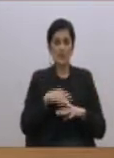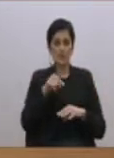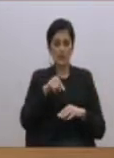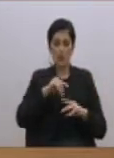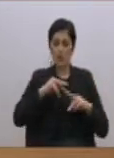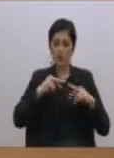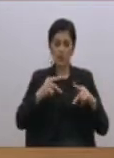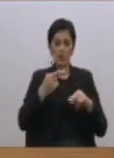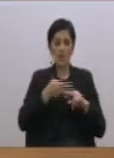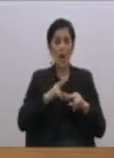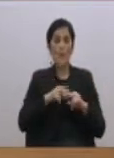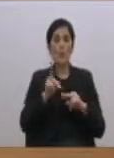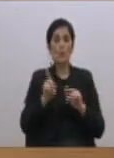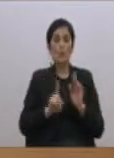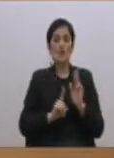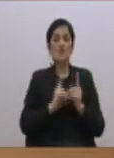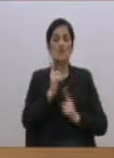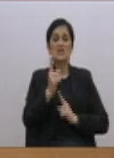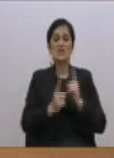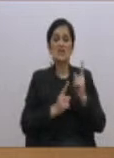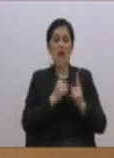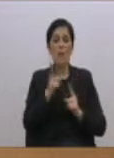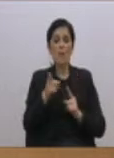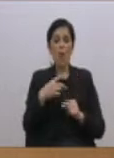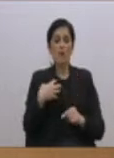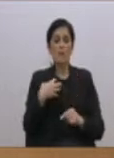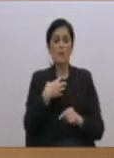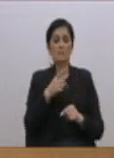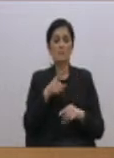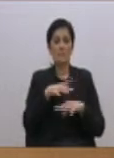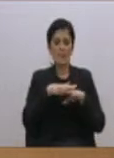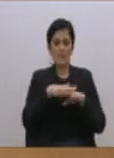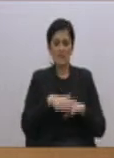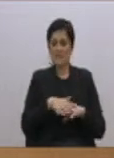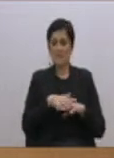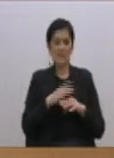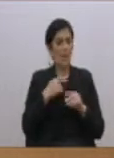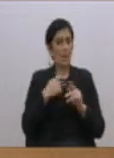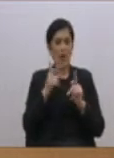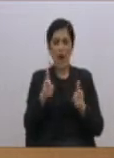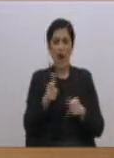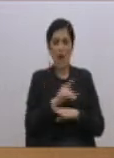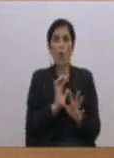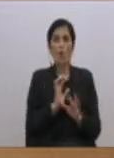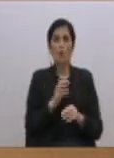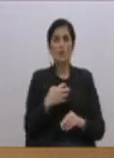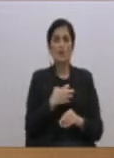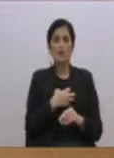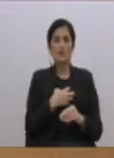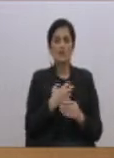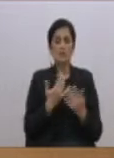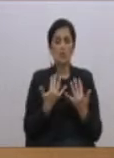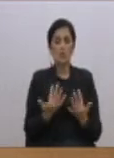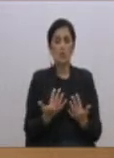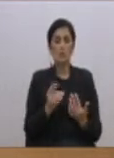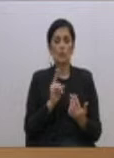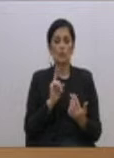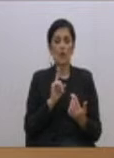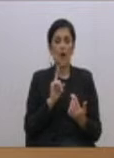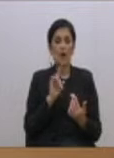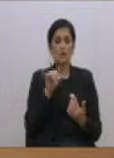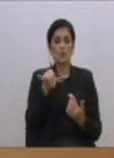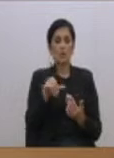საფუძველშივე ვერ ვეთანხმები ამ რეფორმას, რადგან დასვეს დღეს შეკითხვები, როგორ უზ ვენეციის კომისიას